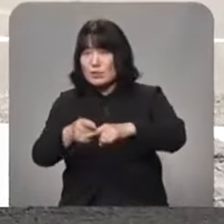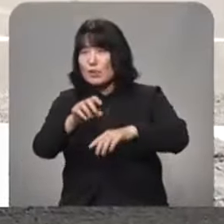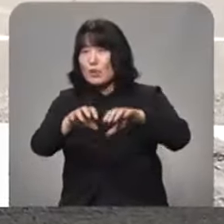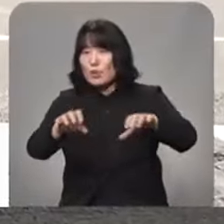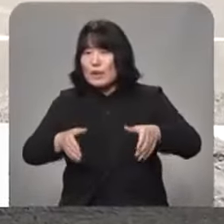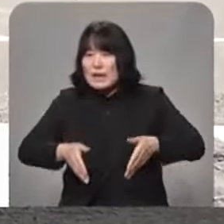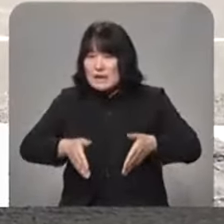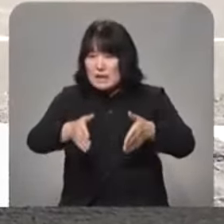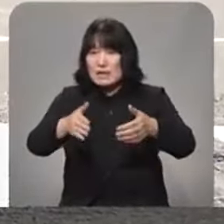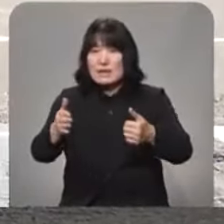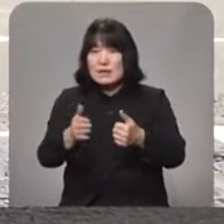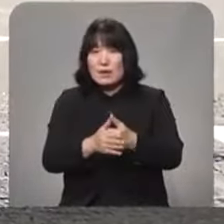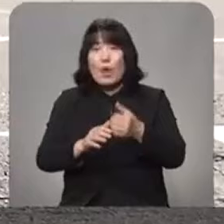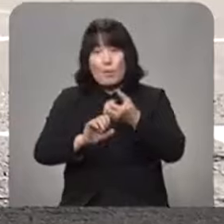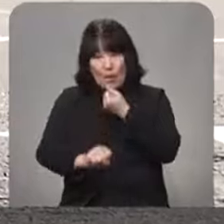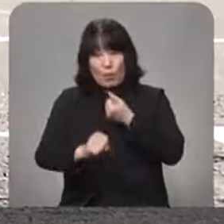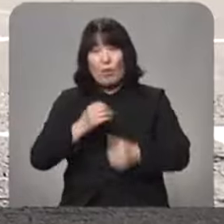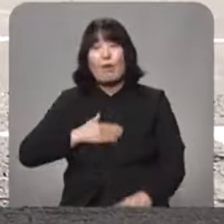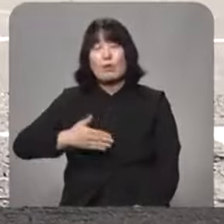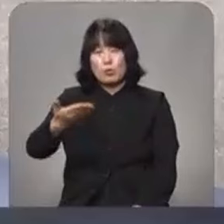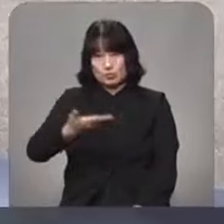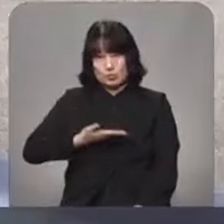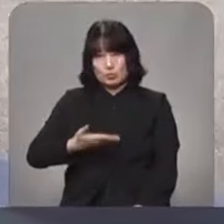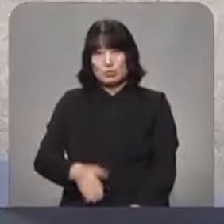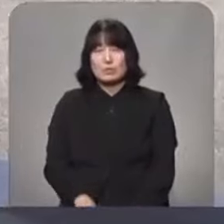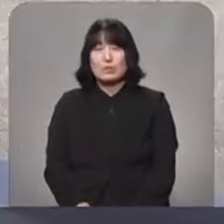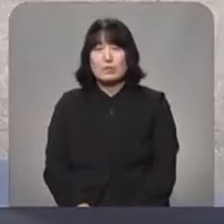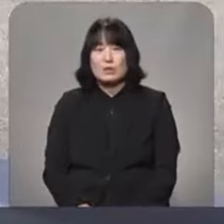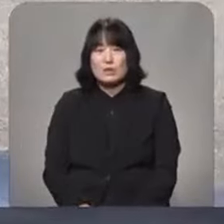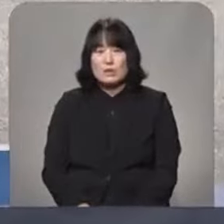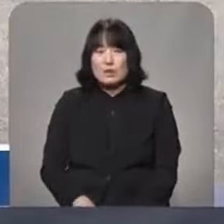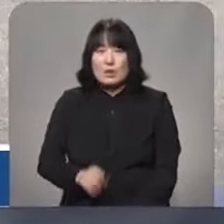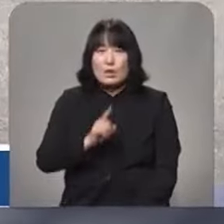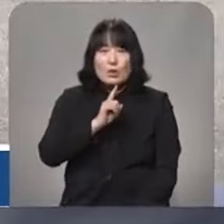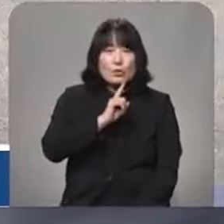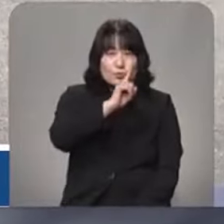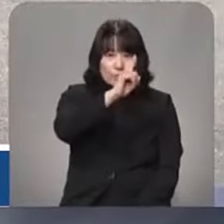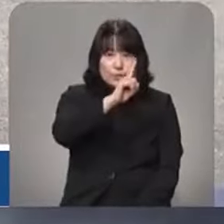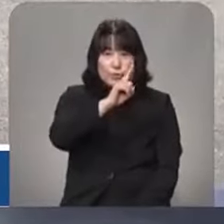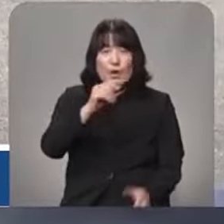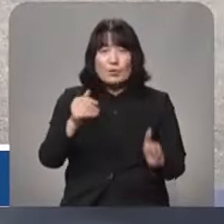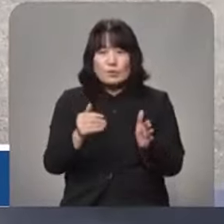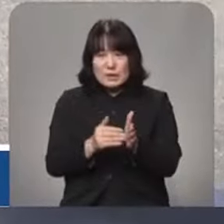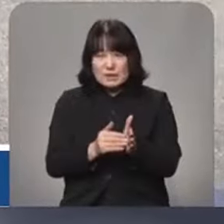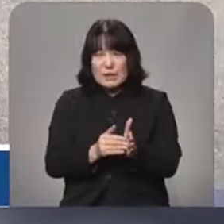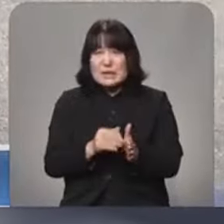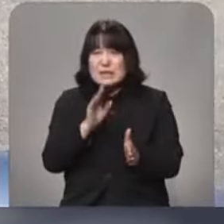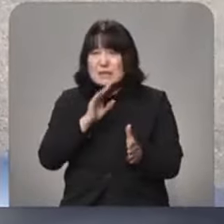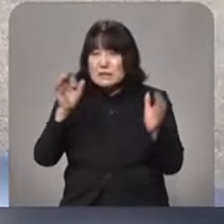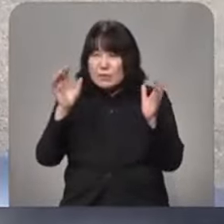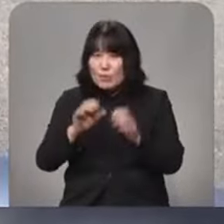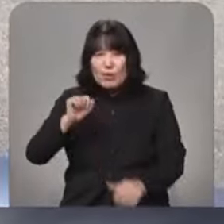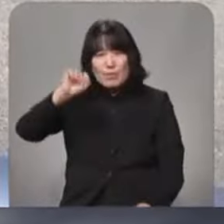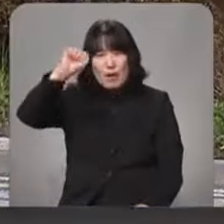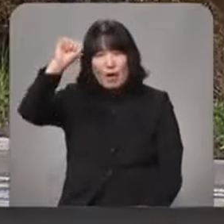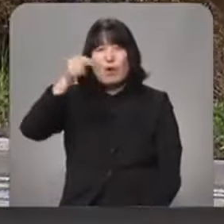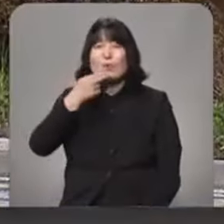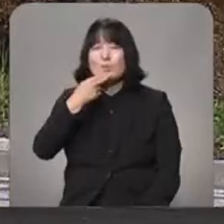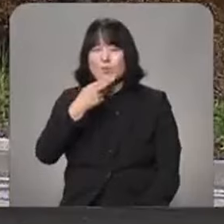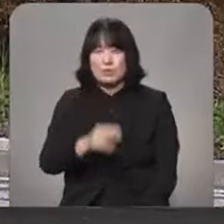인근 인도라며 금방 알려줬습니다. 주최 측들은 집회 신고를 해놓고 실제 집회는 여전히 열지 않고